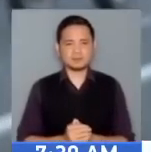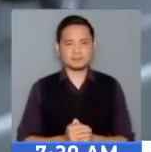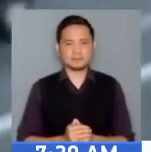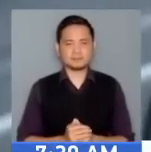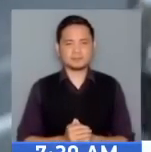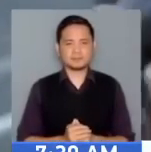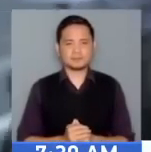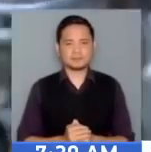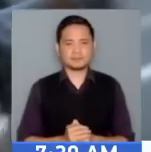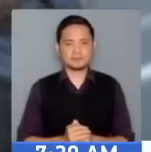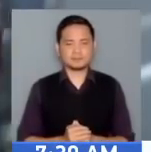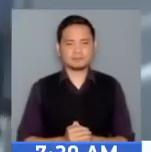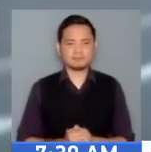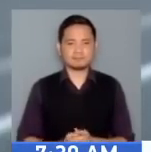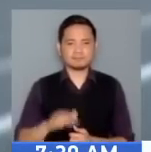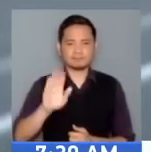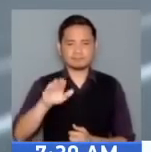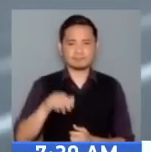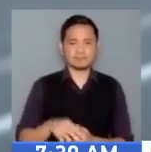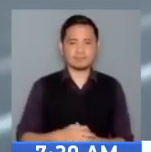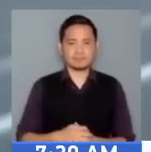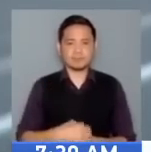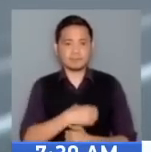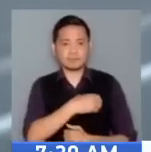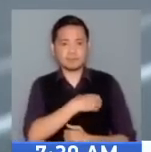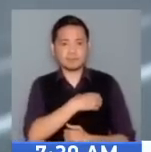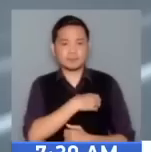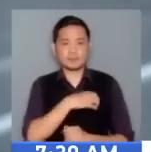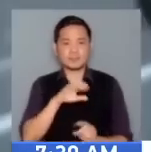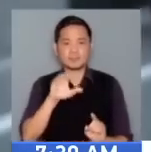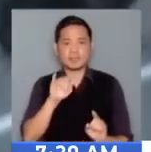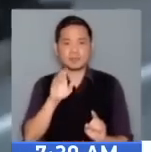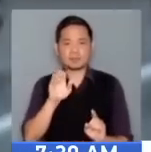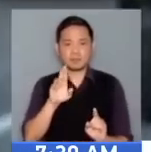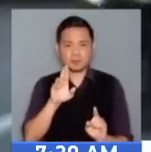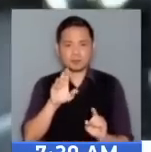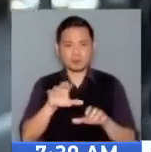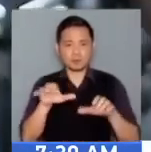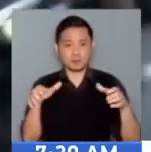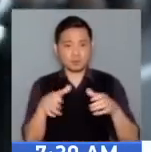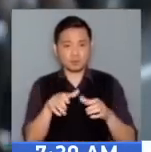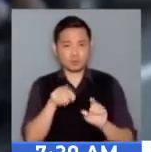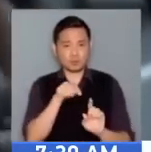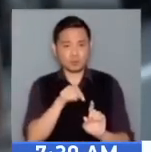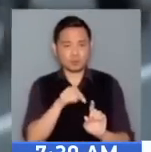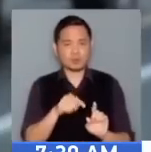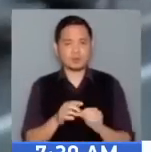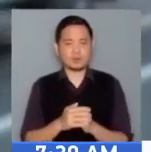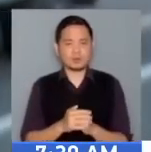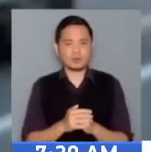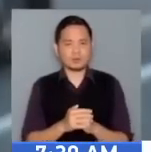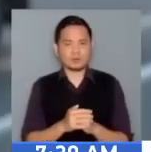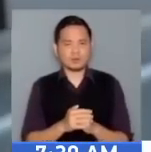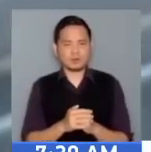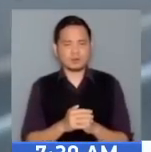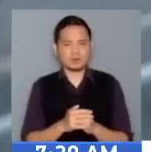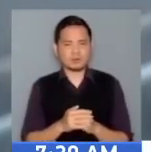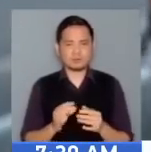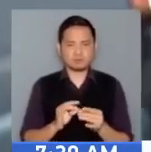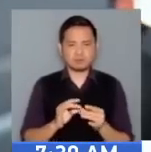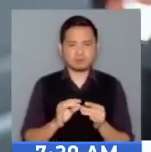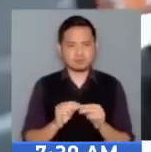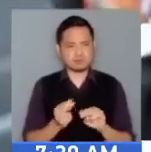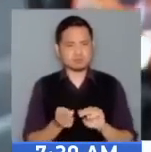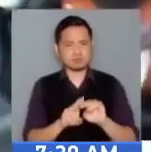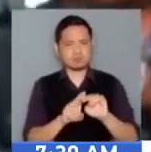Susan, ayon sa PNP Anti-Cybercrime Group, ilan sa mga dahilan kung bakit lalong tumatalamak itong mga cybercrime, yung malware